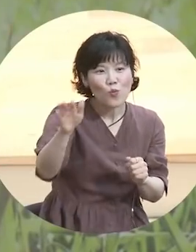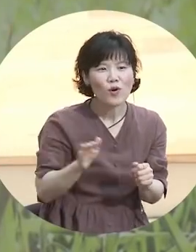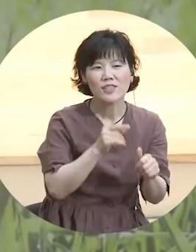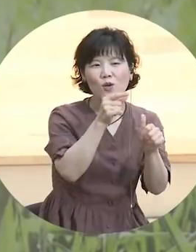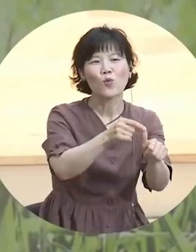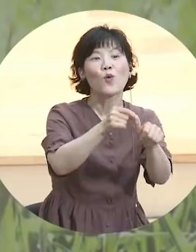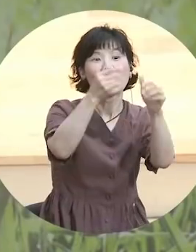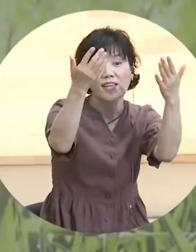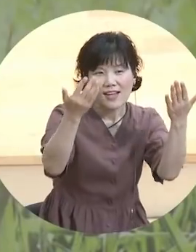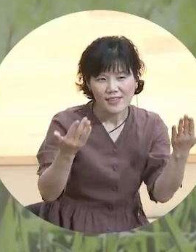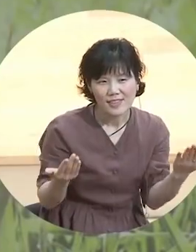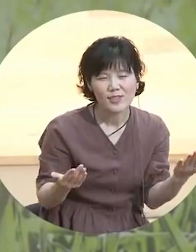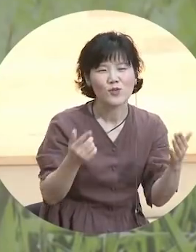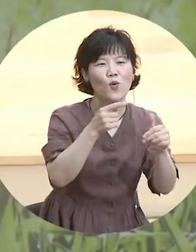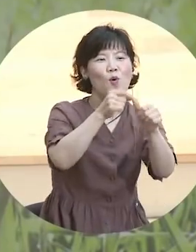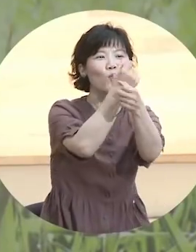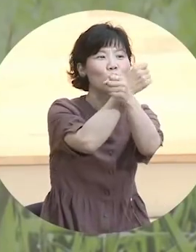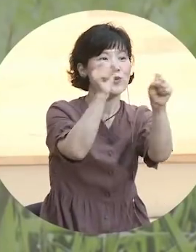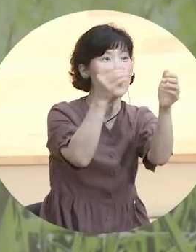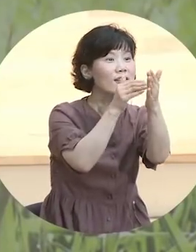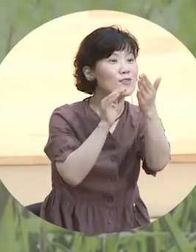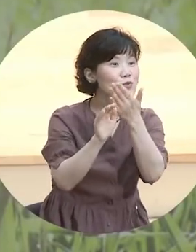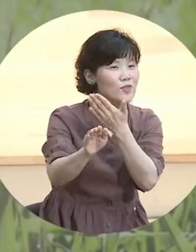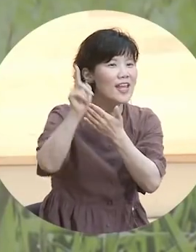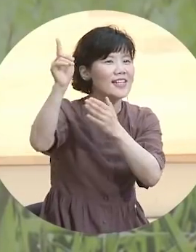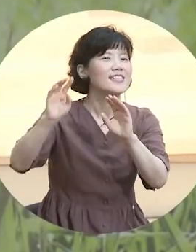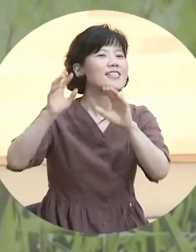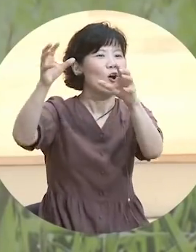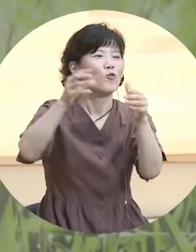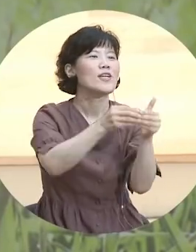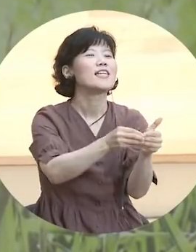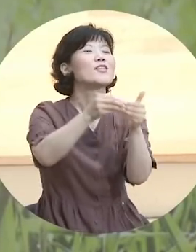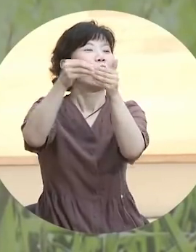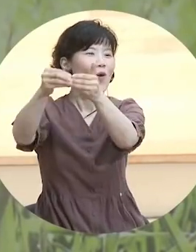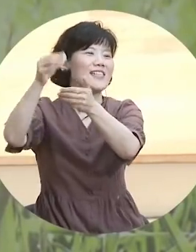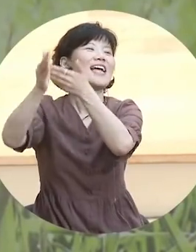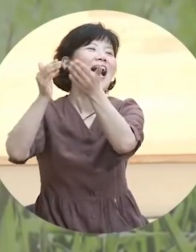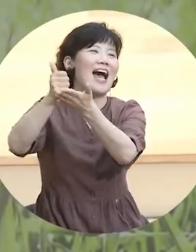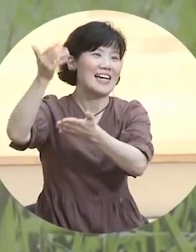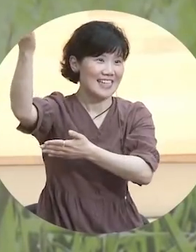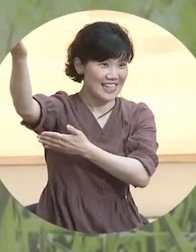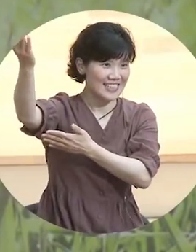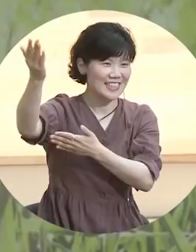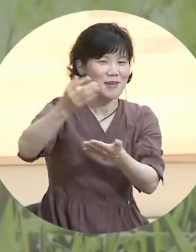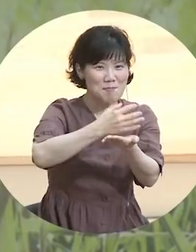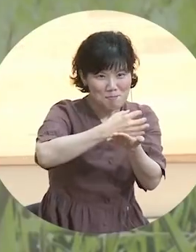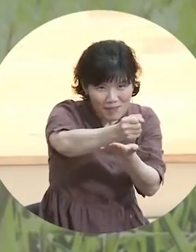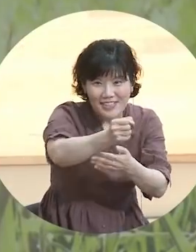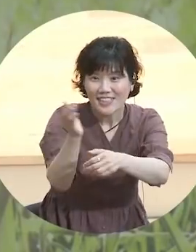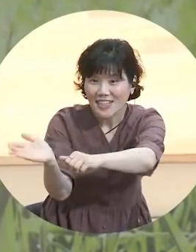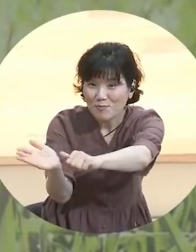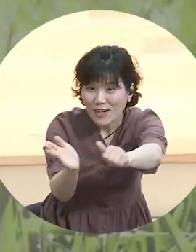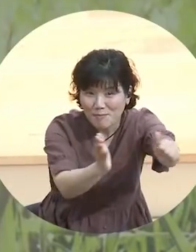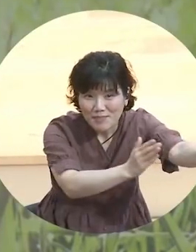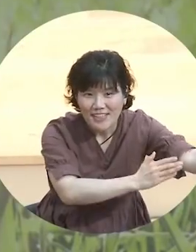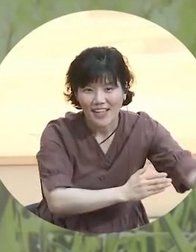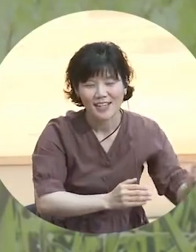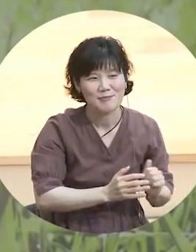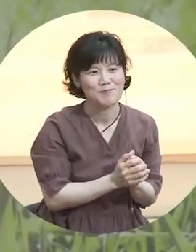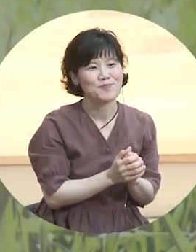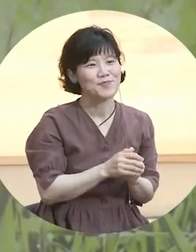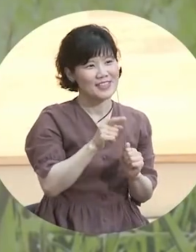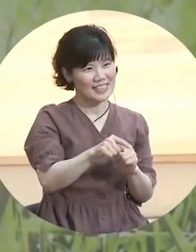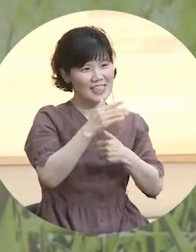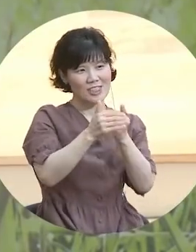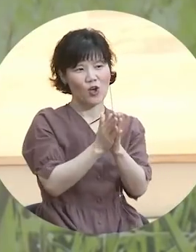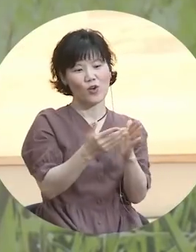우리를 구원하시고 구속하셔서 천국으로 인도하시는 그 하나님 받아들일 수 있기를 주의 이름으로 축원합니다. 여러분,